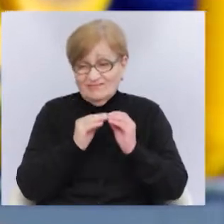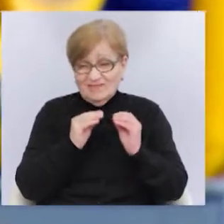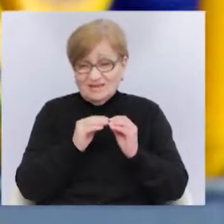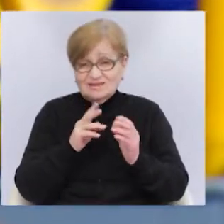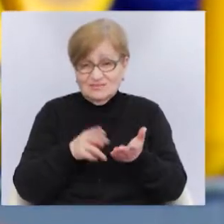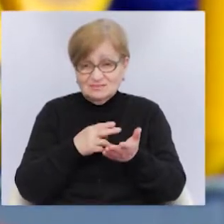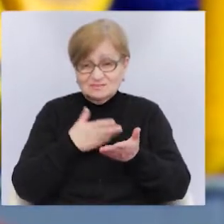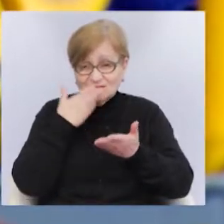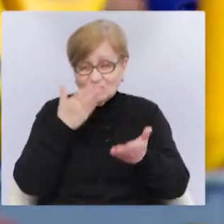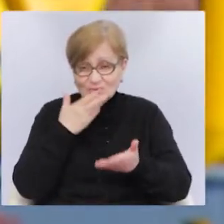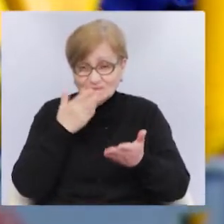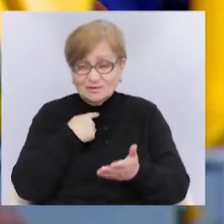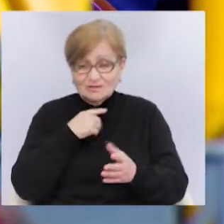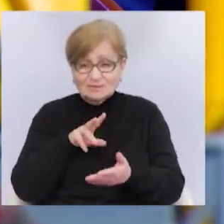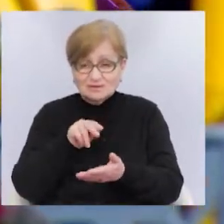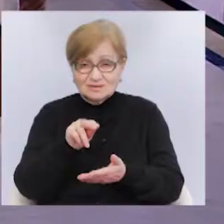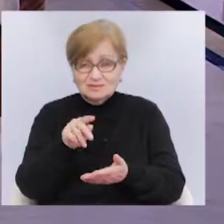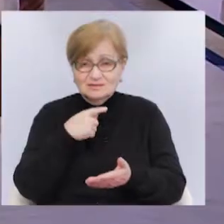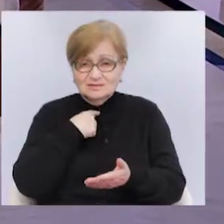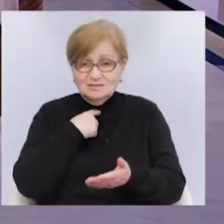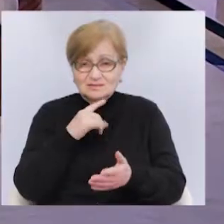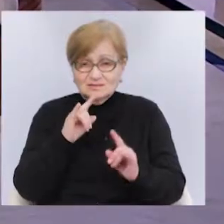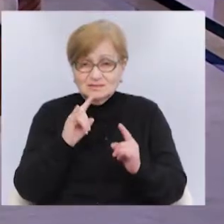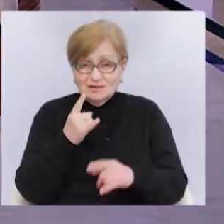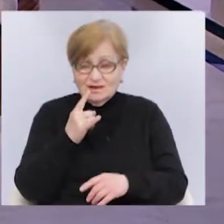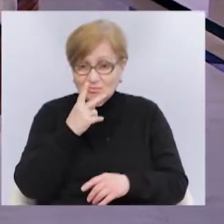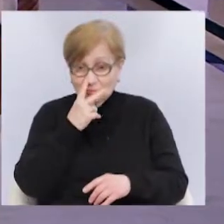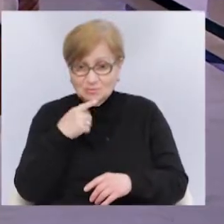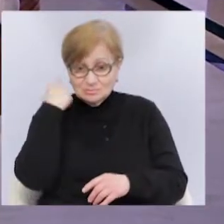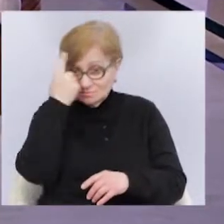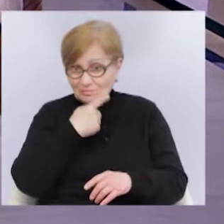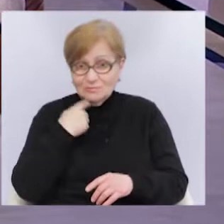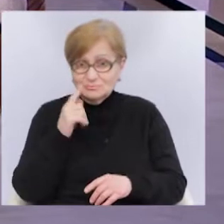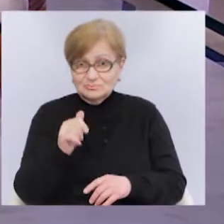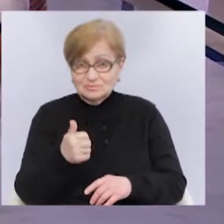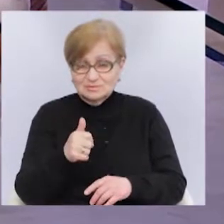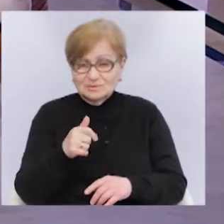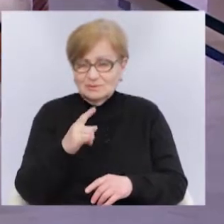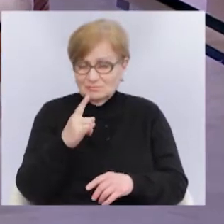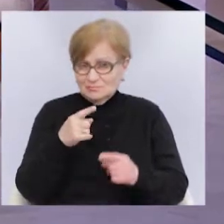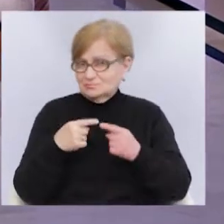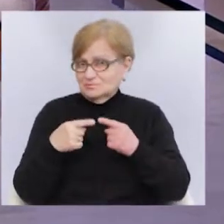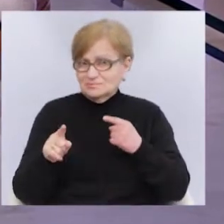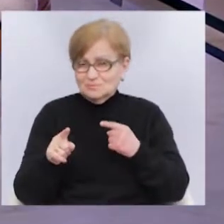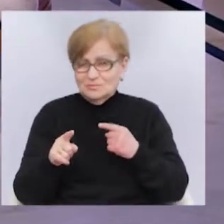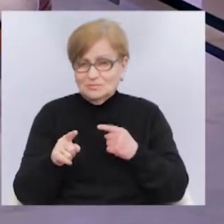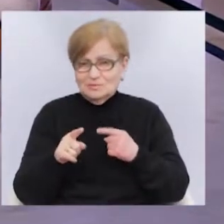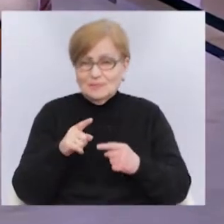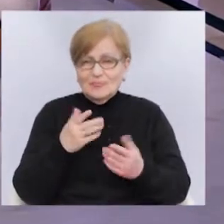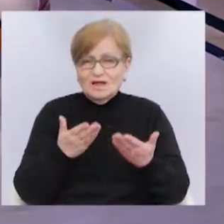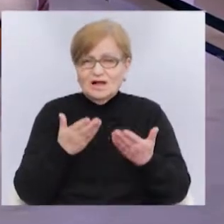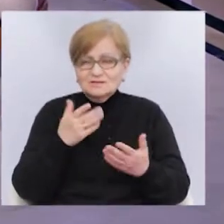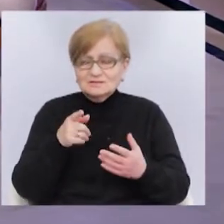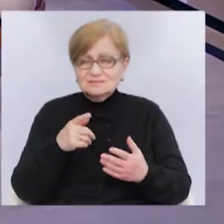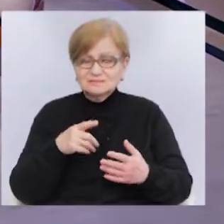ტექსტს, იგივე ინტონაციით როცა უკითხავენ ხოლმე და ბავშვების რეაქციებს ამოწმებენ, აშკარად განსხვავებულია მათი სომატური,